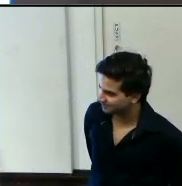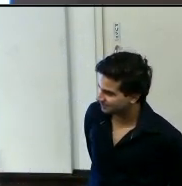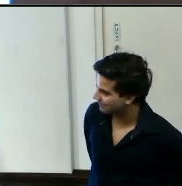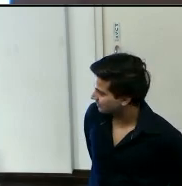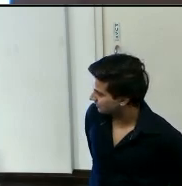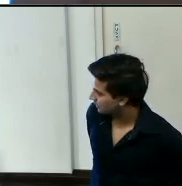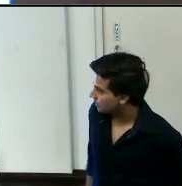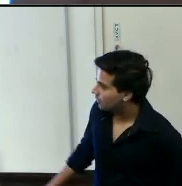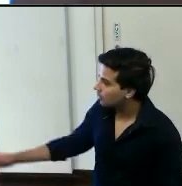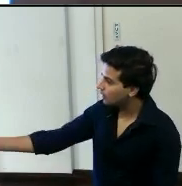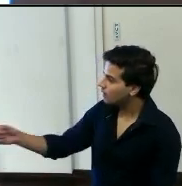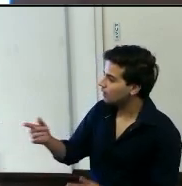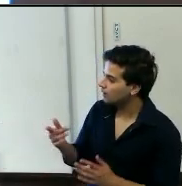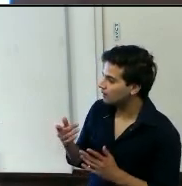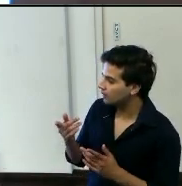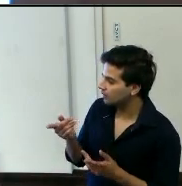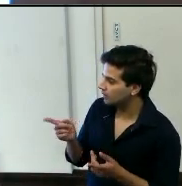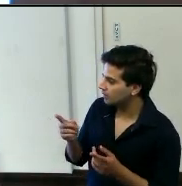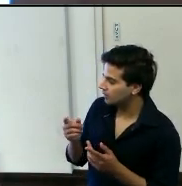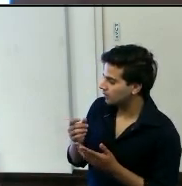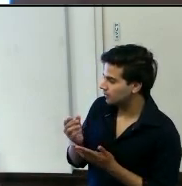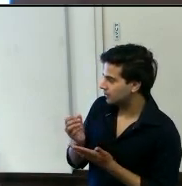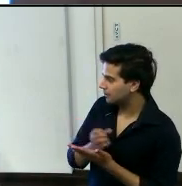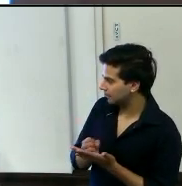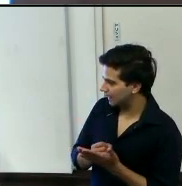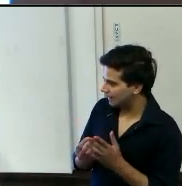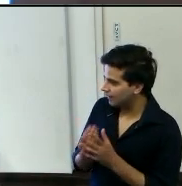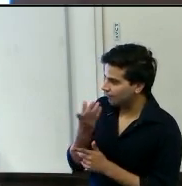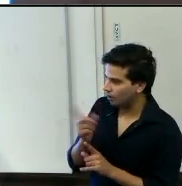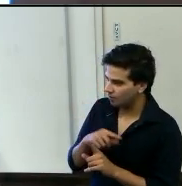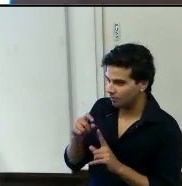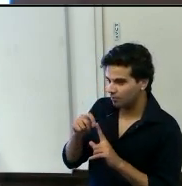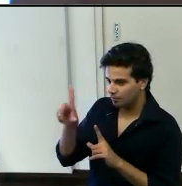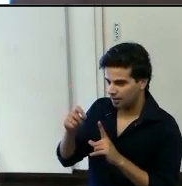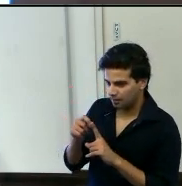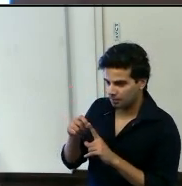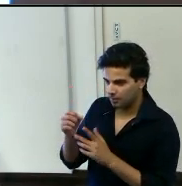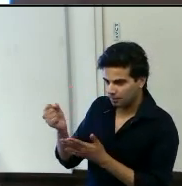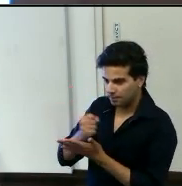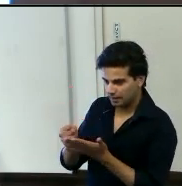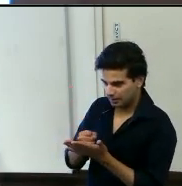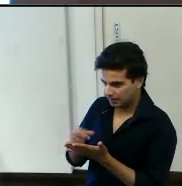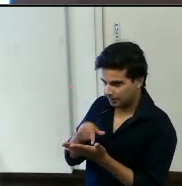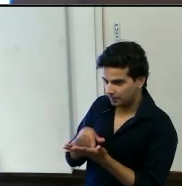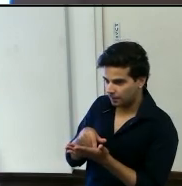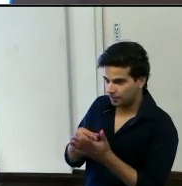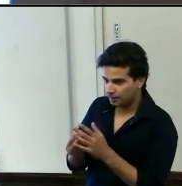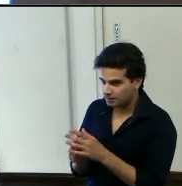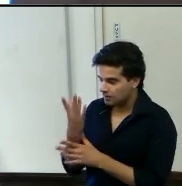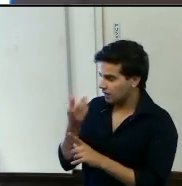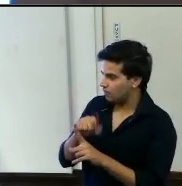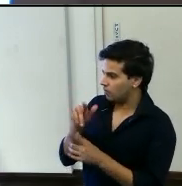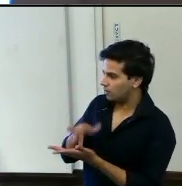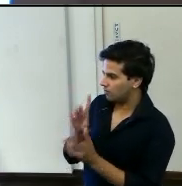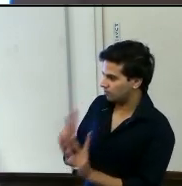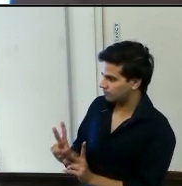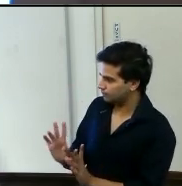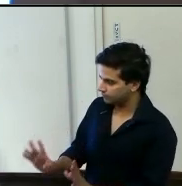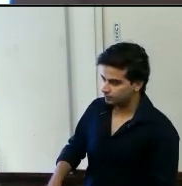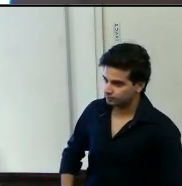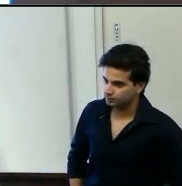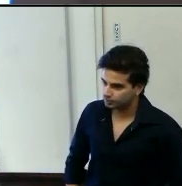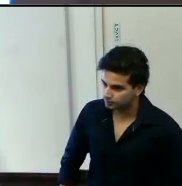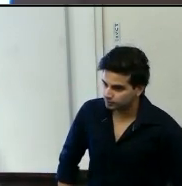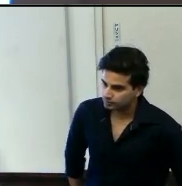ಪಲ್ ಪೇಂಟಿಂಗ್ ಅಂತ, ಅಂದರೆ ಪೇಪರ್ ಮಾಡುವಾಗ ಫಸ್ಟು ಅದನ್ನು ಕಾಗದದ ಗೊಜ್ಜು ಅಂತ ಹೇಳೋಣ. ಗೊಜ್ಜಿನಿಂದ